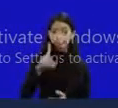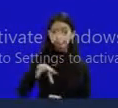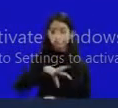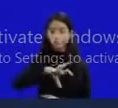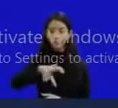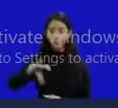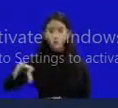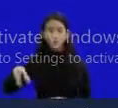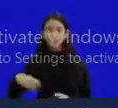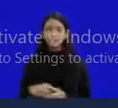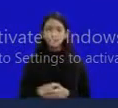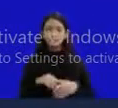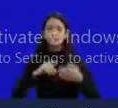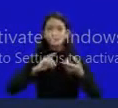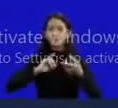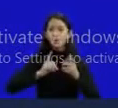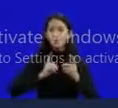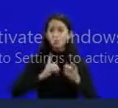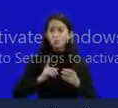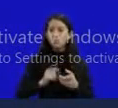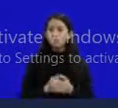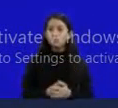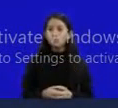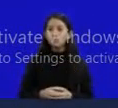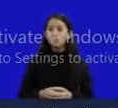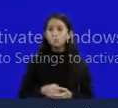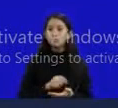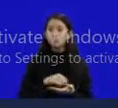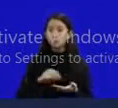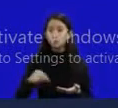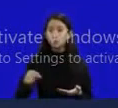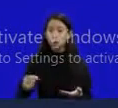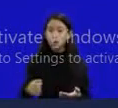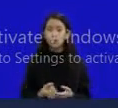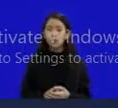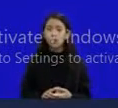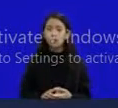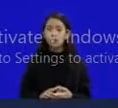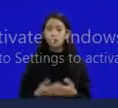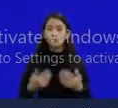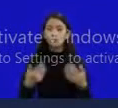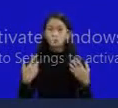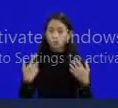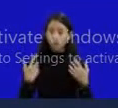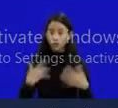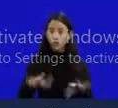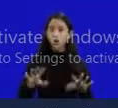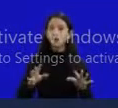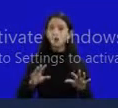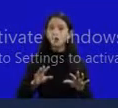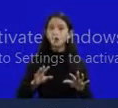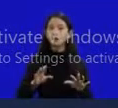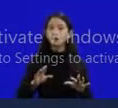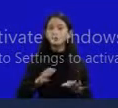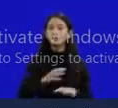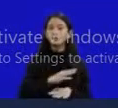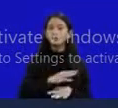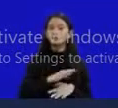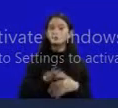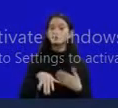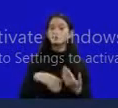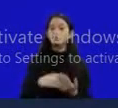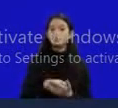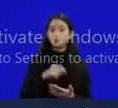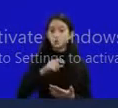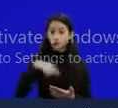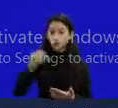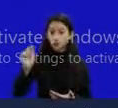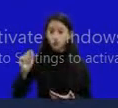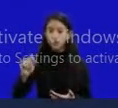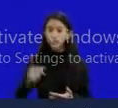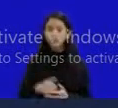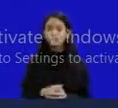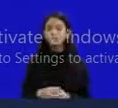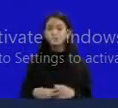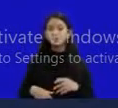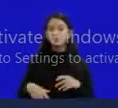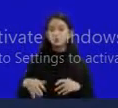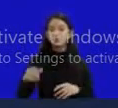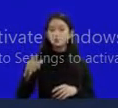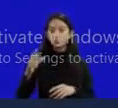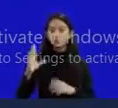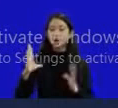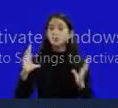bahwa kalaupun sekolah itu sudah memenuhi semua kriteria dan checklist untuk melaksanakan